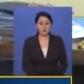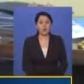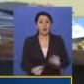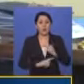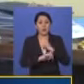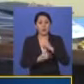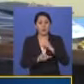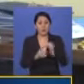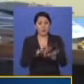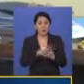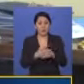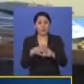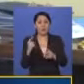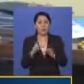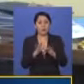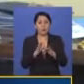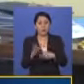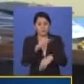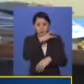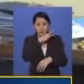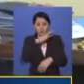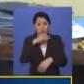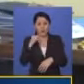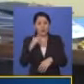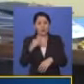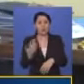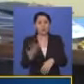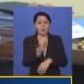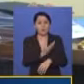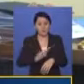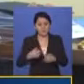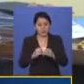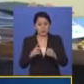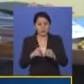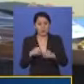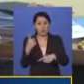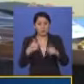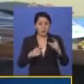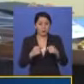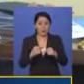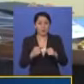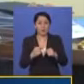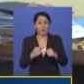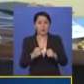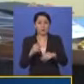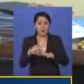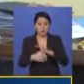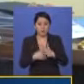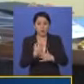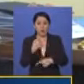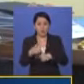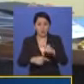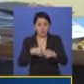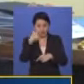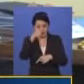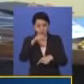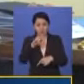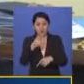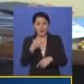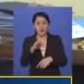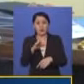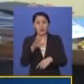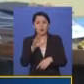Сондай-ақ ауыл шаруашылығы саласына да көп көңіл бөлінеді. Бүгінде бізде 12 сүт тауарлы фермасы бар. Оның 7-і заманауи. Келесі жылы Чапаева,